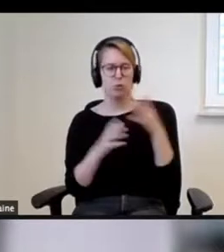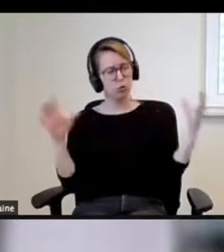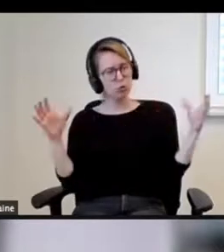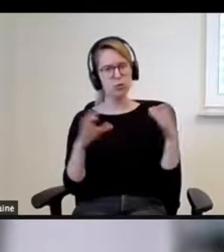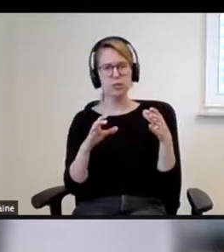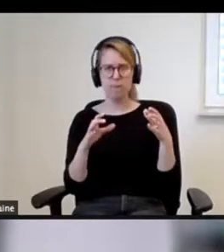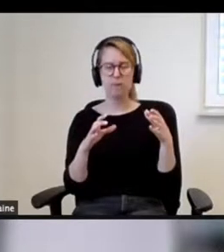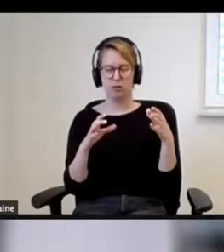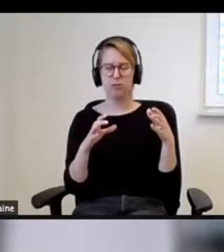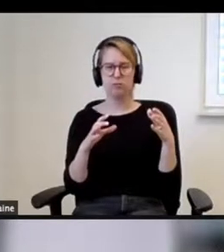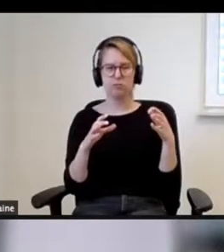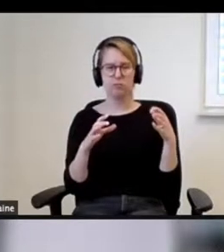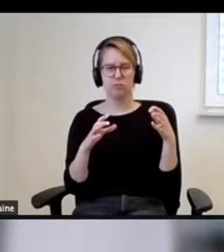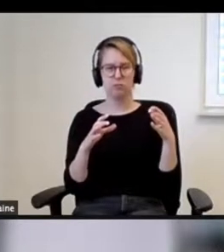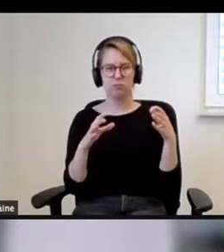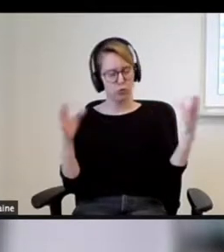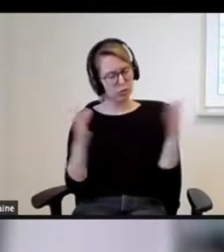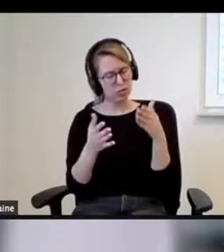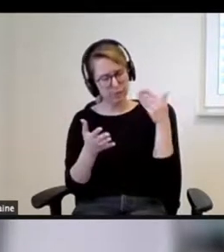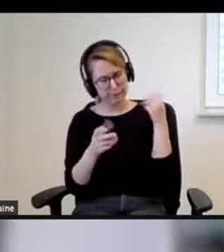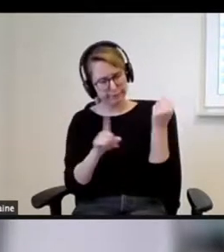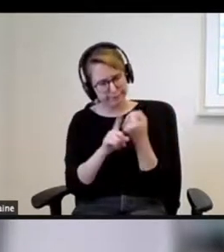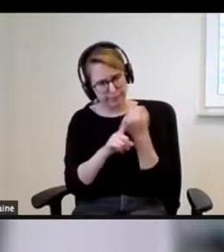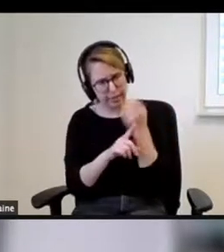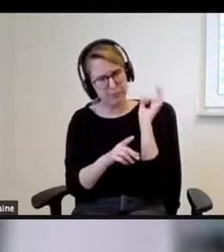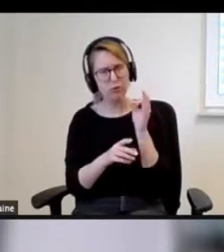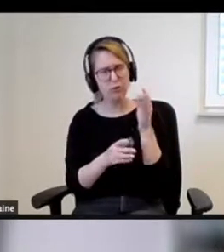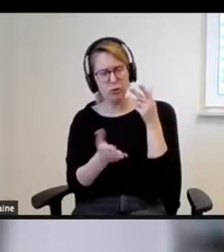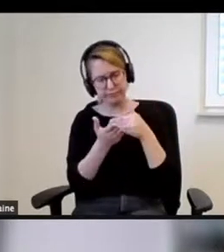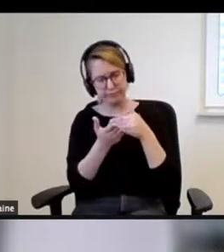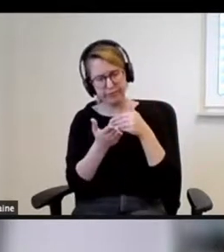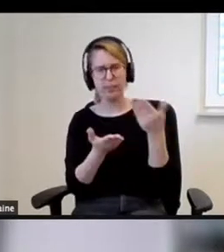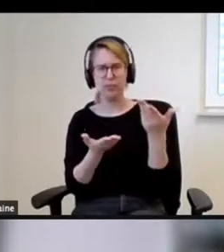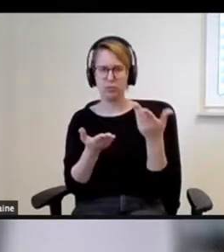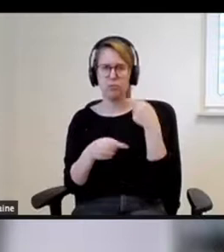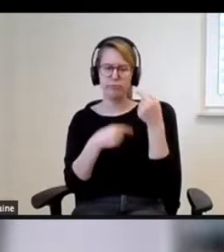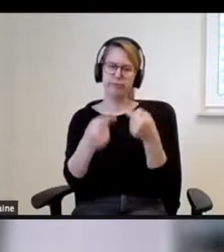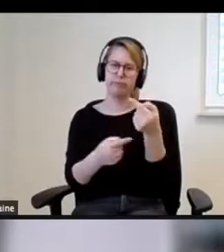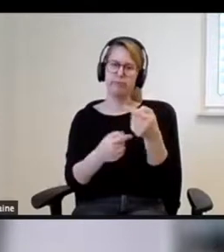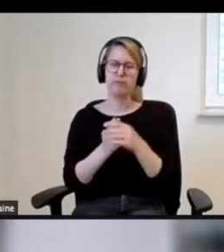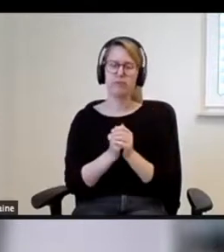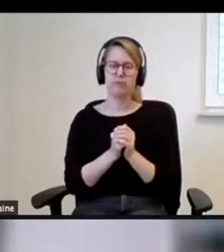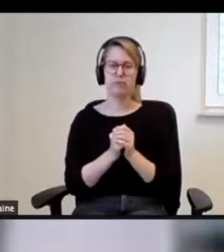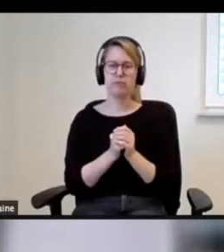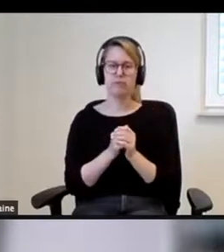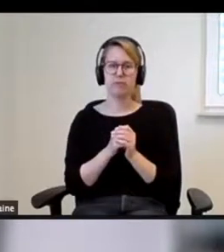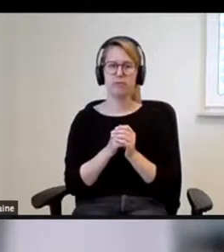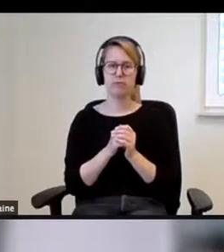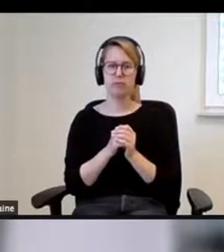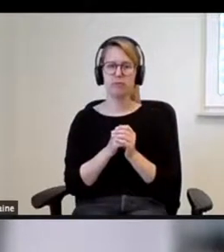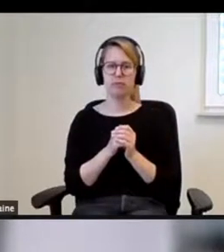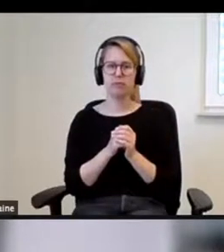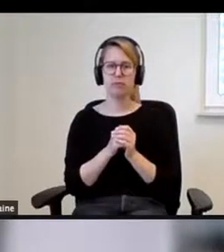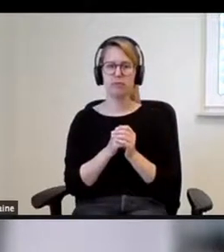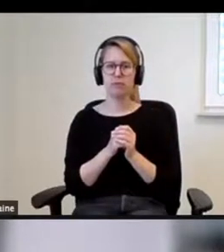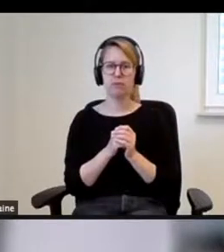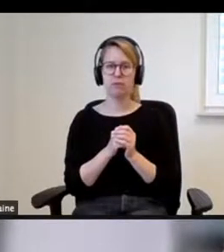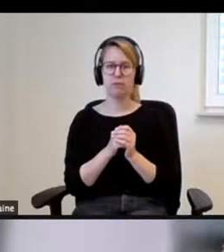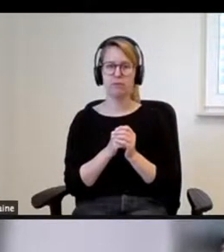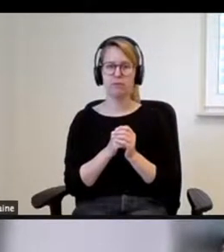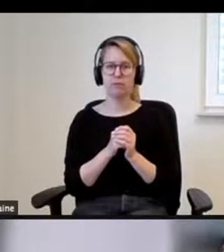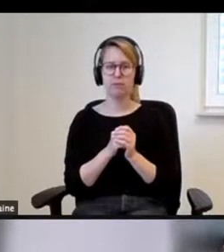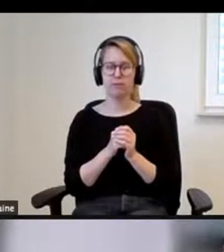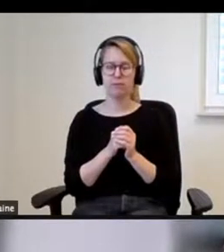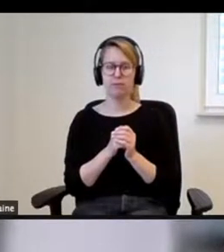élaboré a été fait aussi en lien avec les forces vives du Luxembourg, donc où chacun